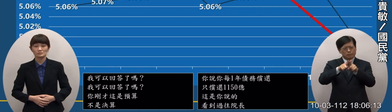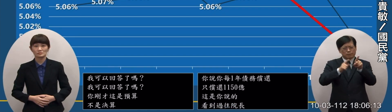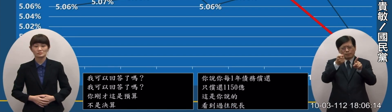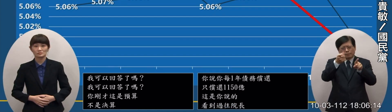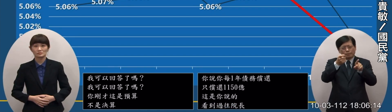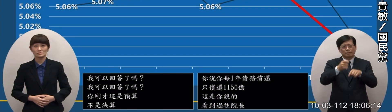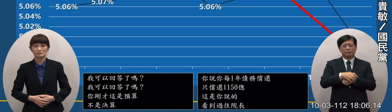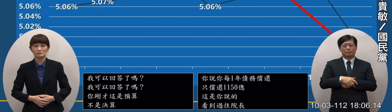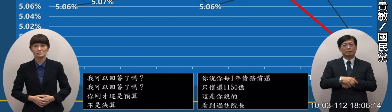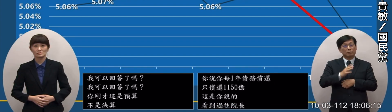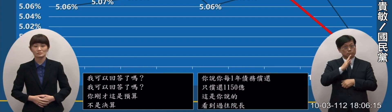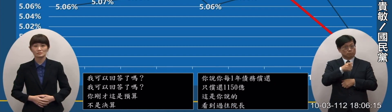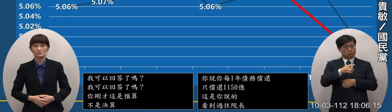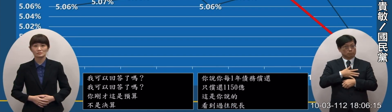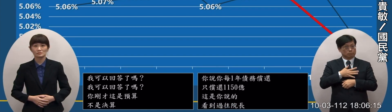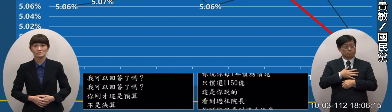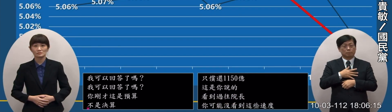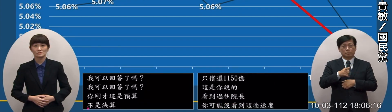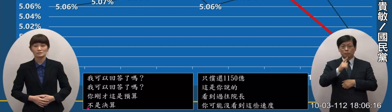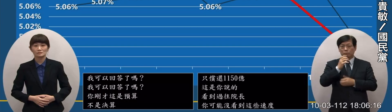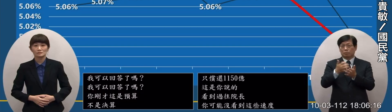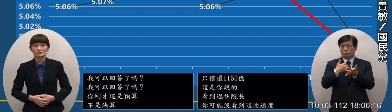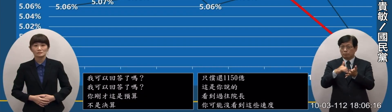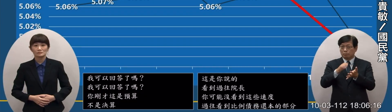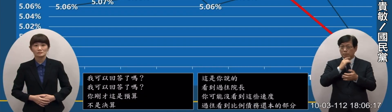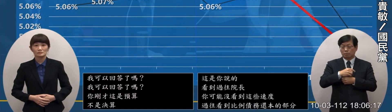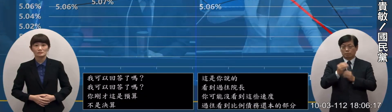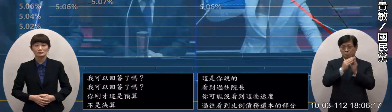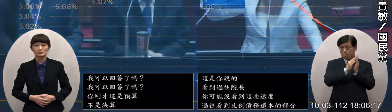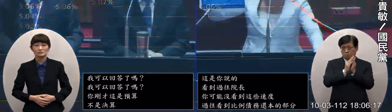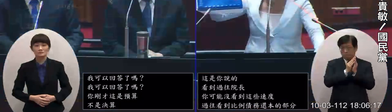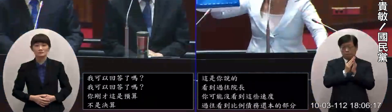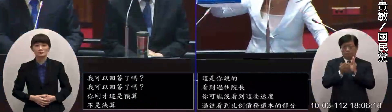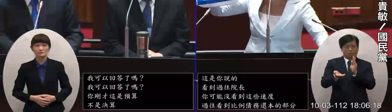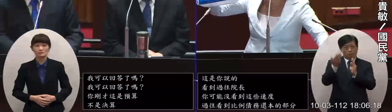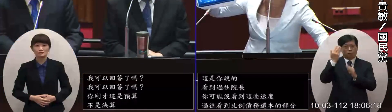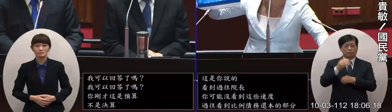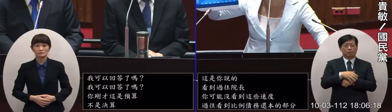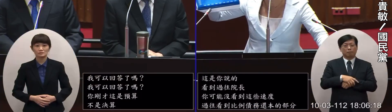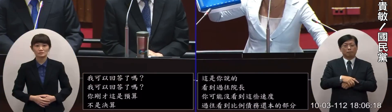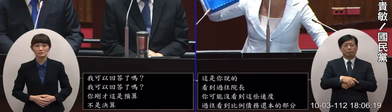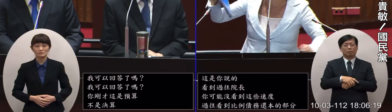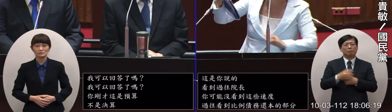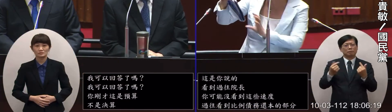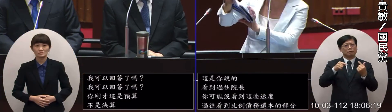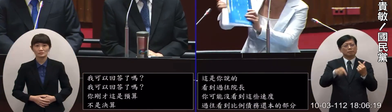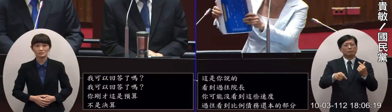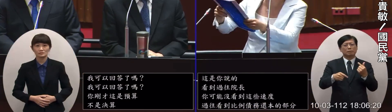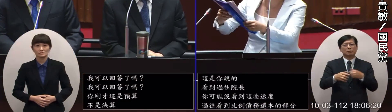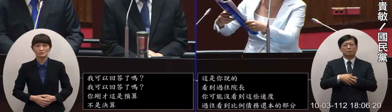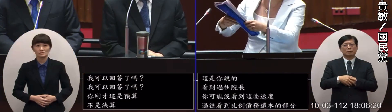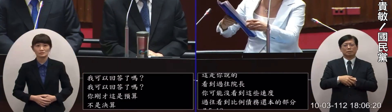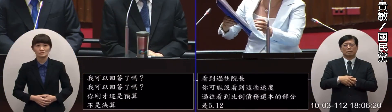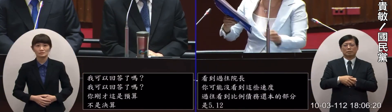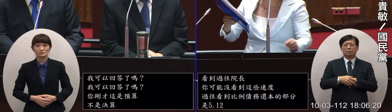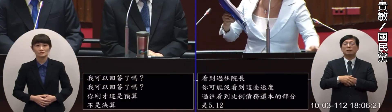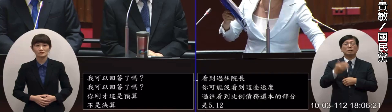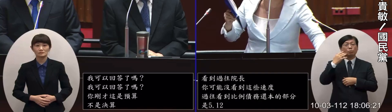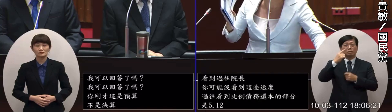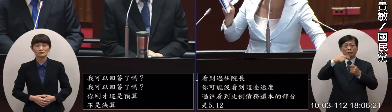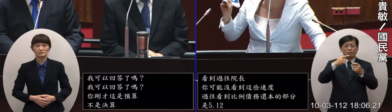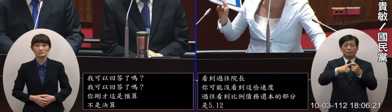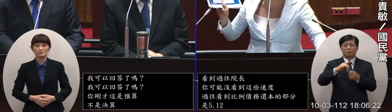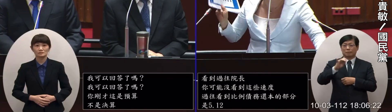点点小数点，但你知道我们的预算是上兆啊。在这样的情况之下，你这个每一